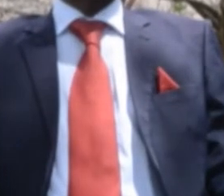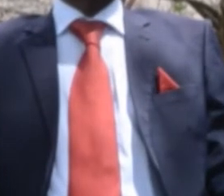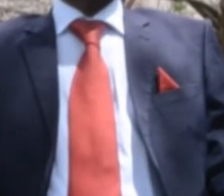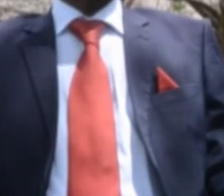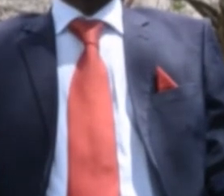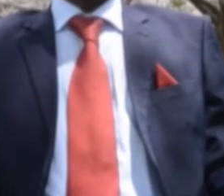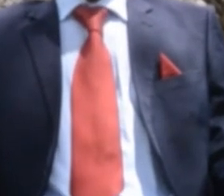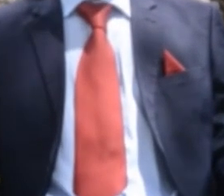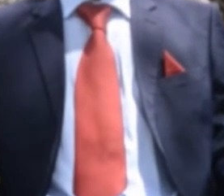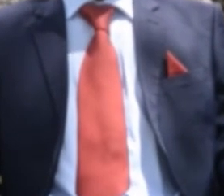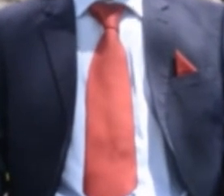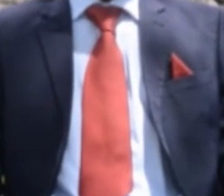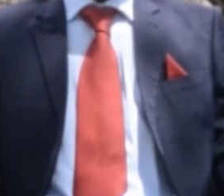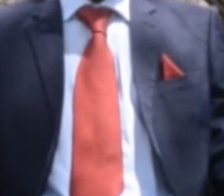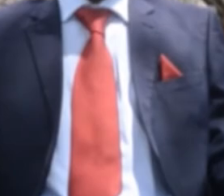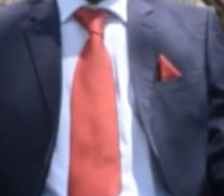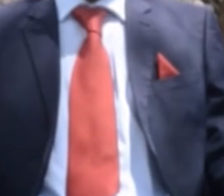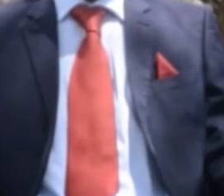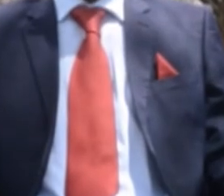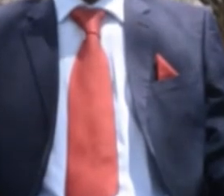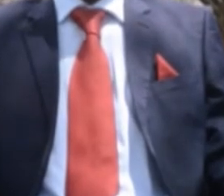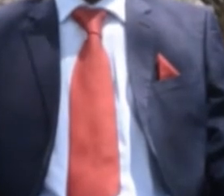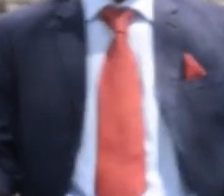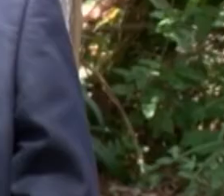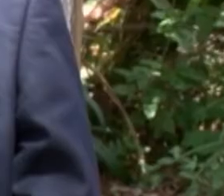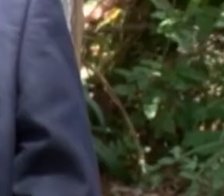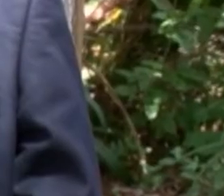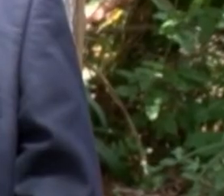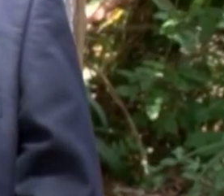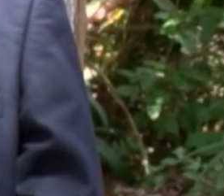Kana tichimu na mata mafupa charira kwebede.